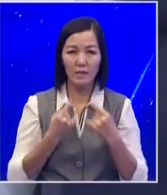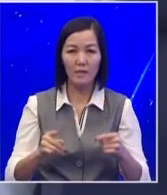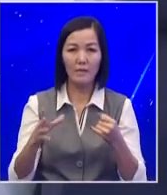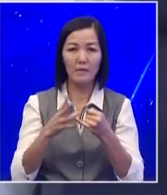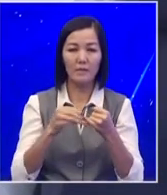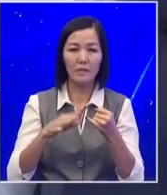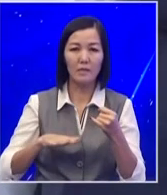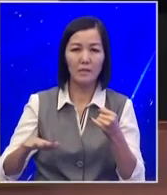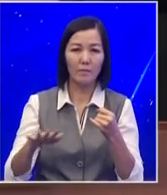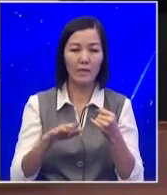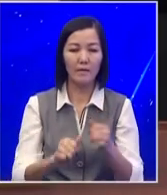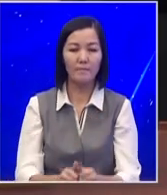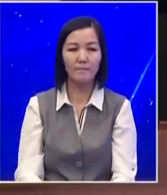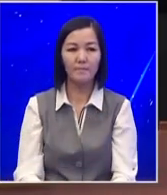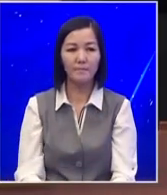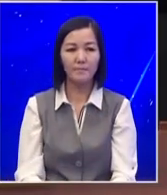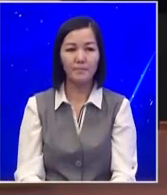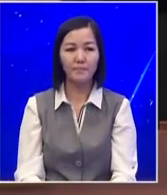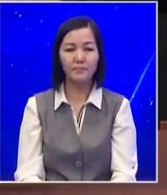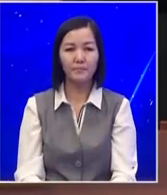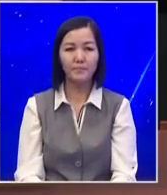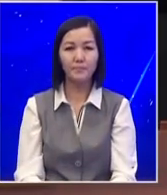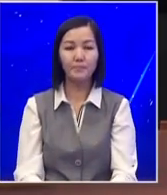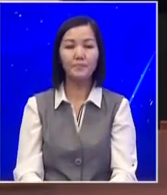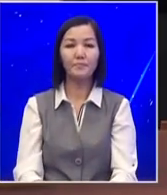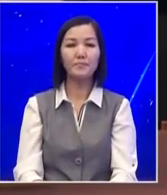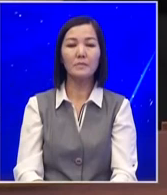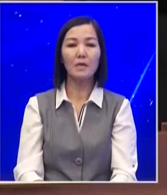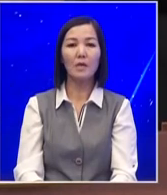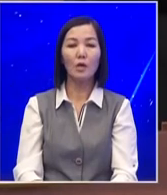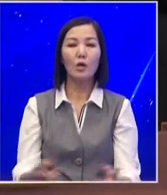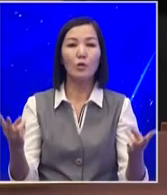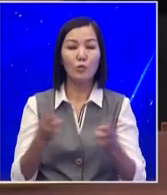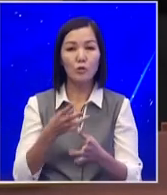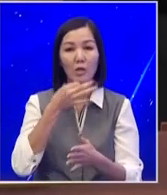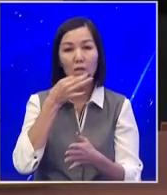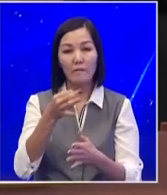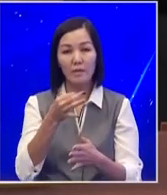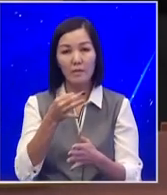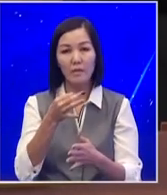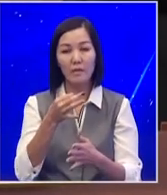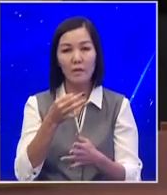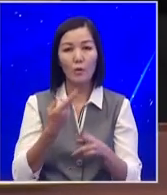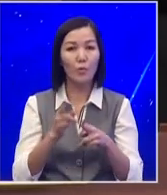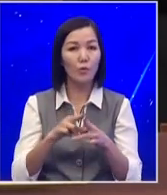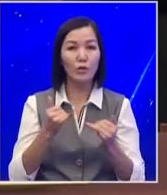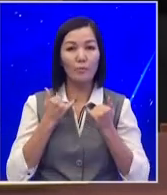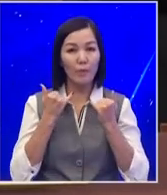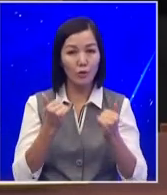земли. Туган жерин, здесь вдвойне ответственно, вот, очень почетно.